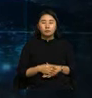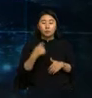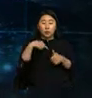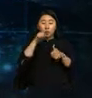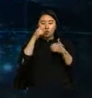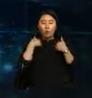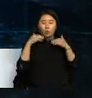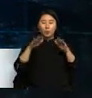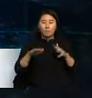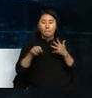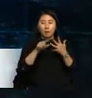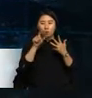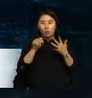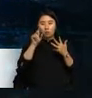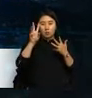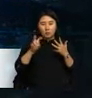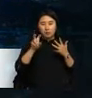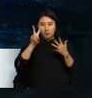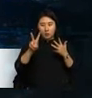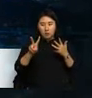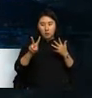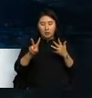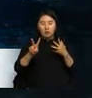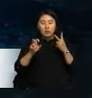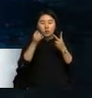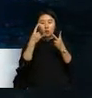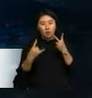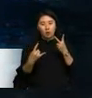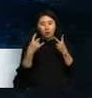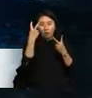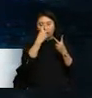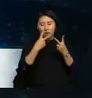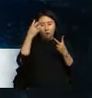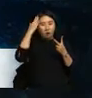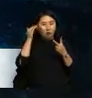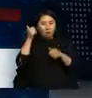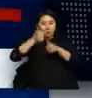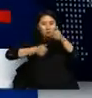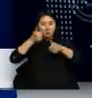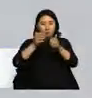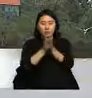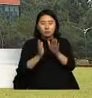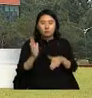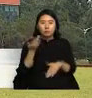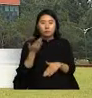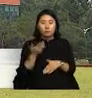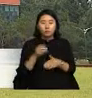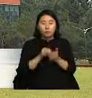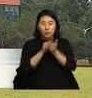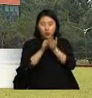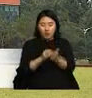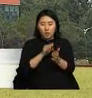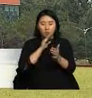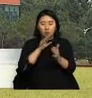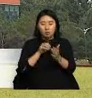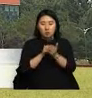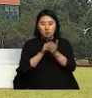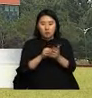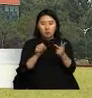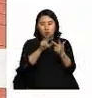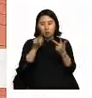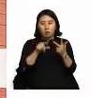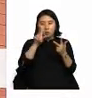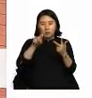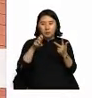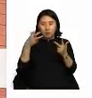경기도교육청이 오는 8월 22일 2020년 도 제 2 회 검정고시를 시행합니다 응시원서 현장 접수는 7월